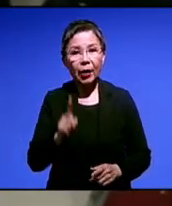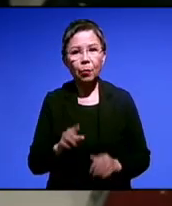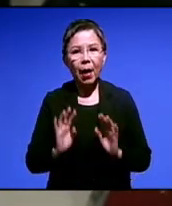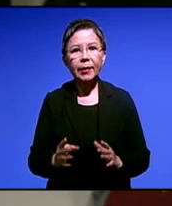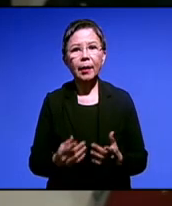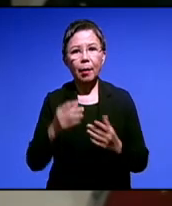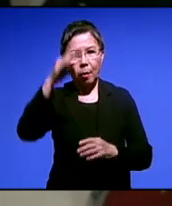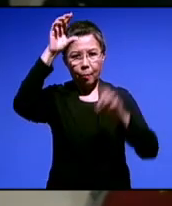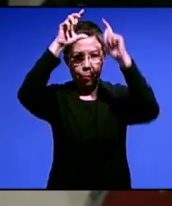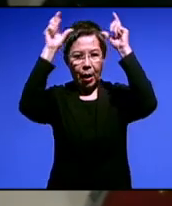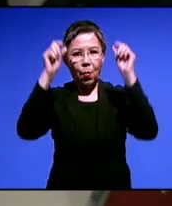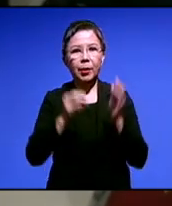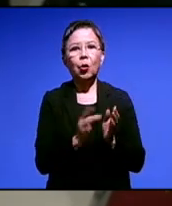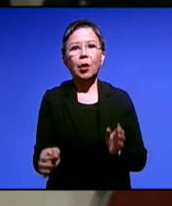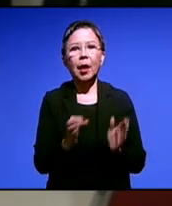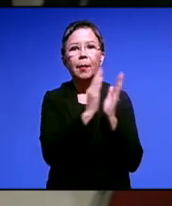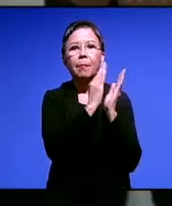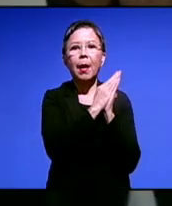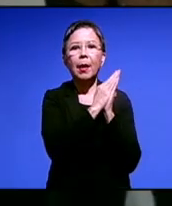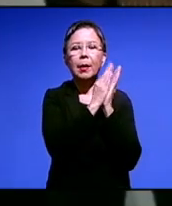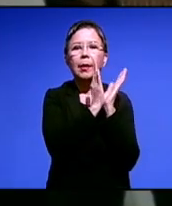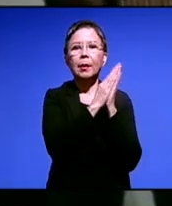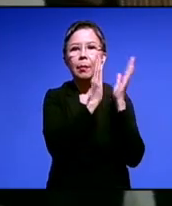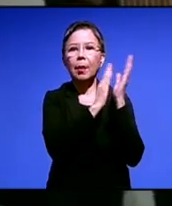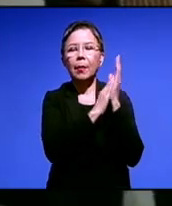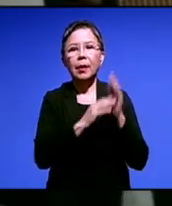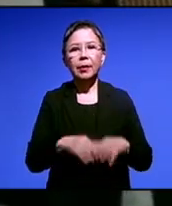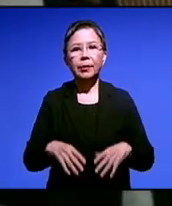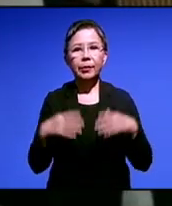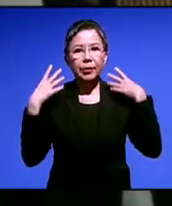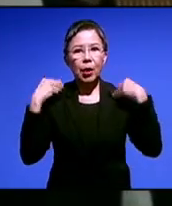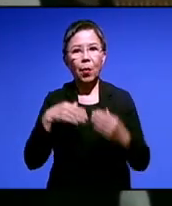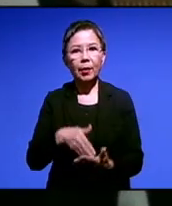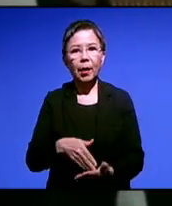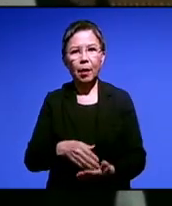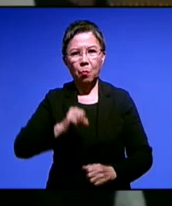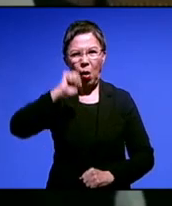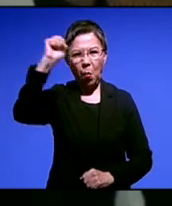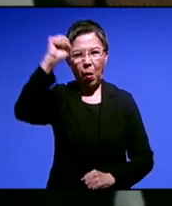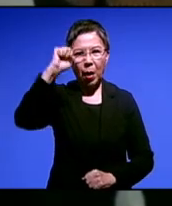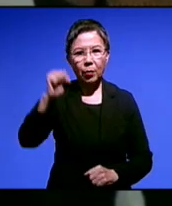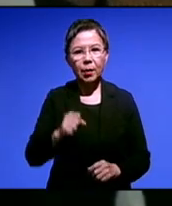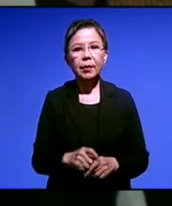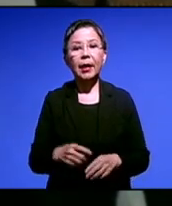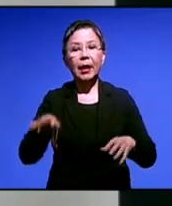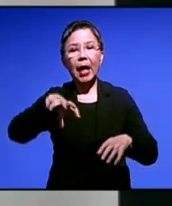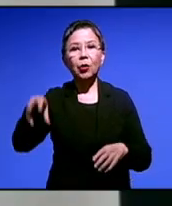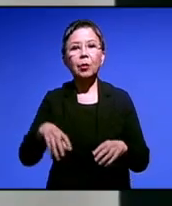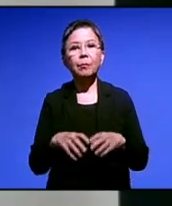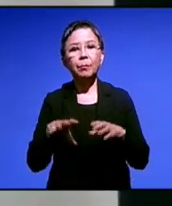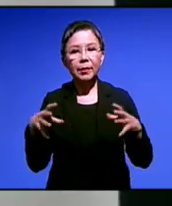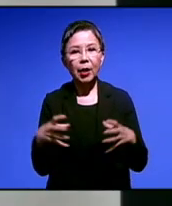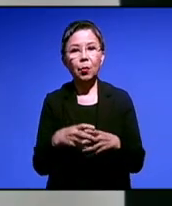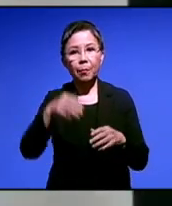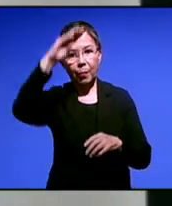Belasan perawat di Rembang Jawa Tengah menggelar aksi solidaritas di kantor Persatuan perawat nasional Indonesia